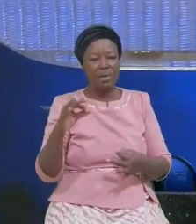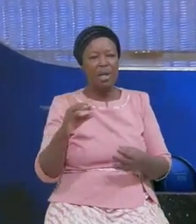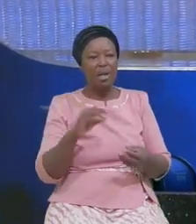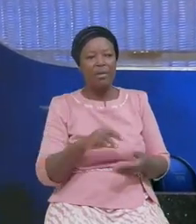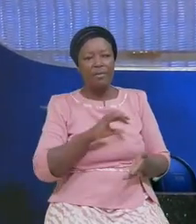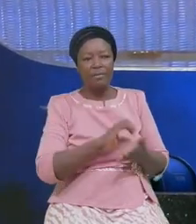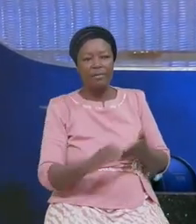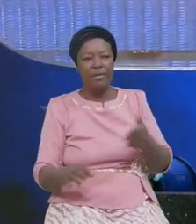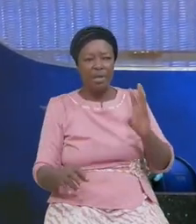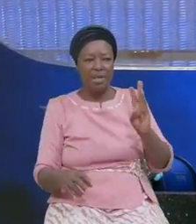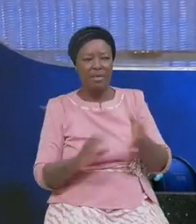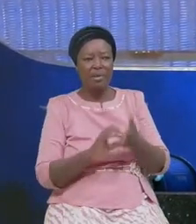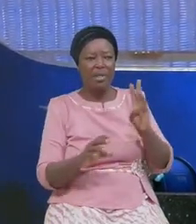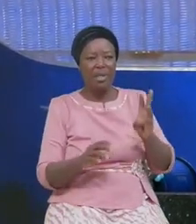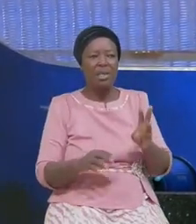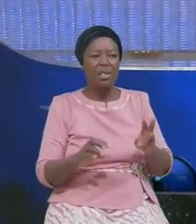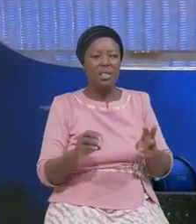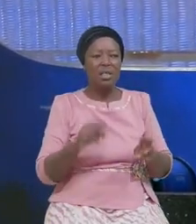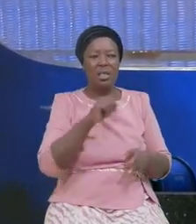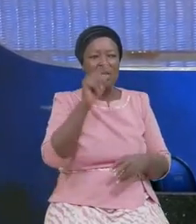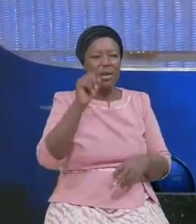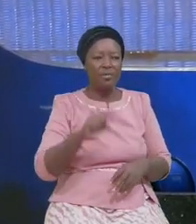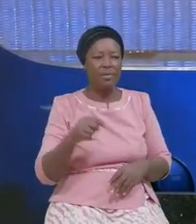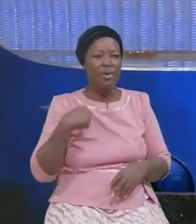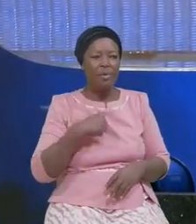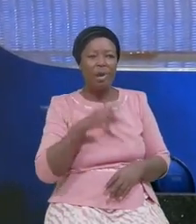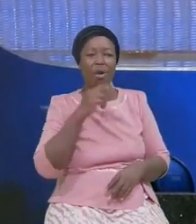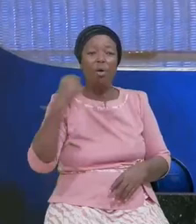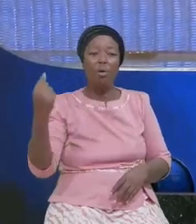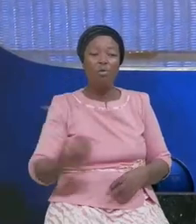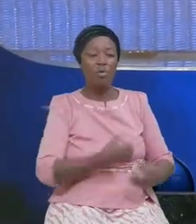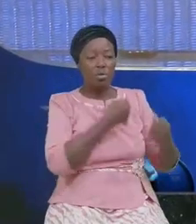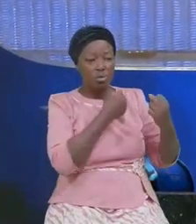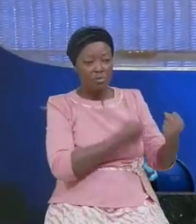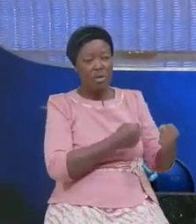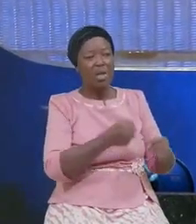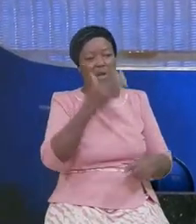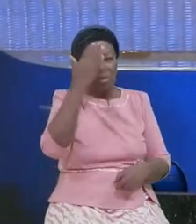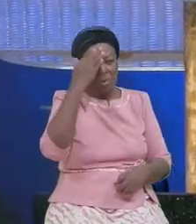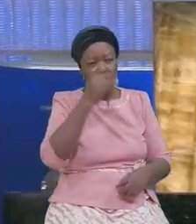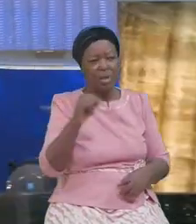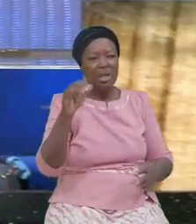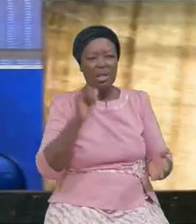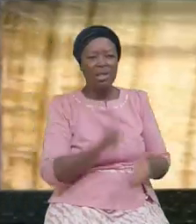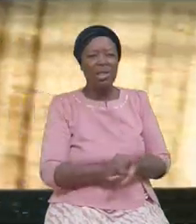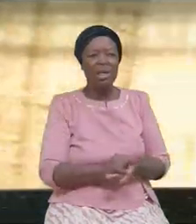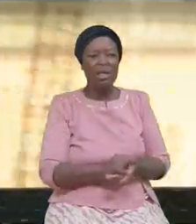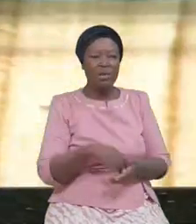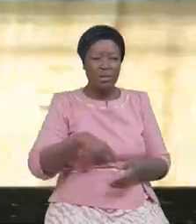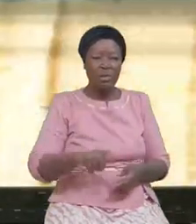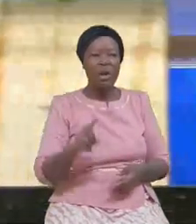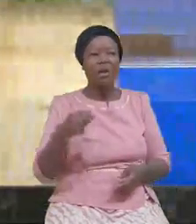Nous sommes donc toujours pleins de confiance et nous savons qu'en demeurant dans